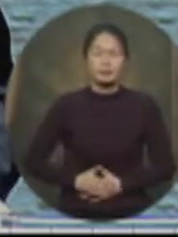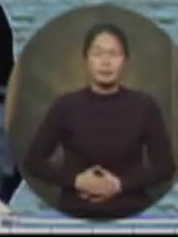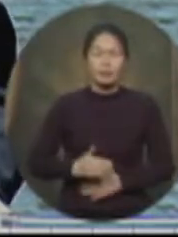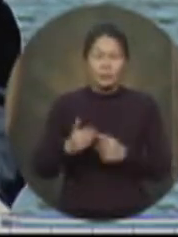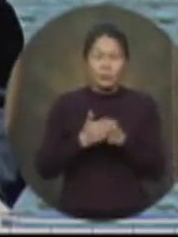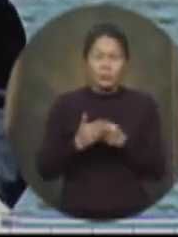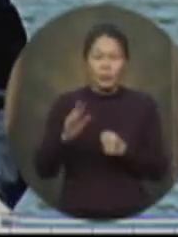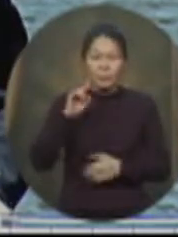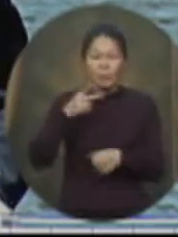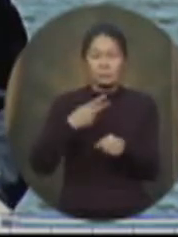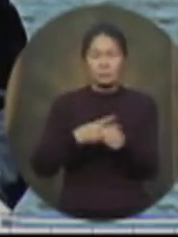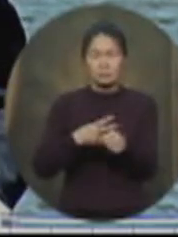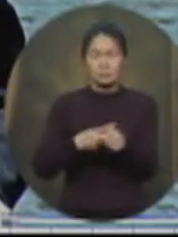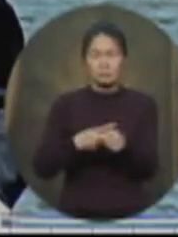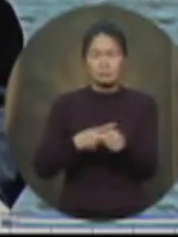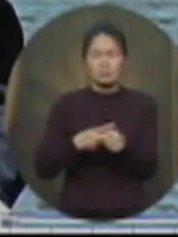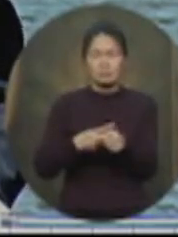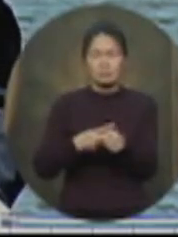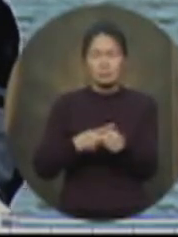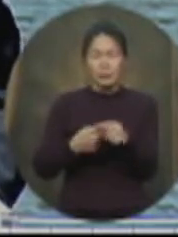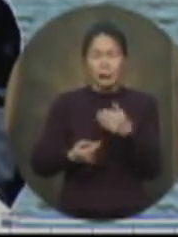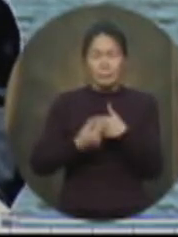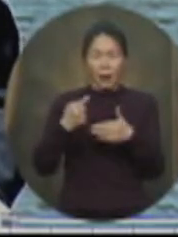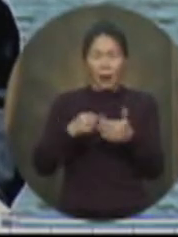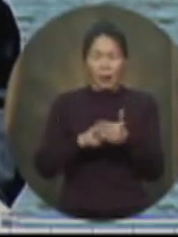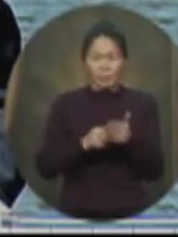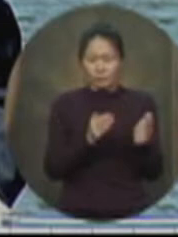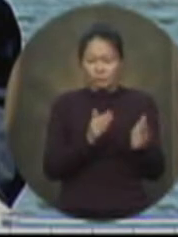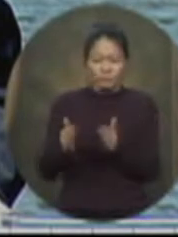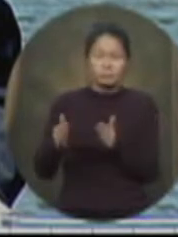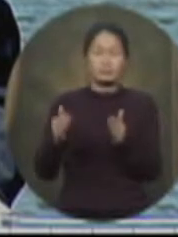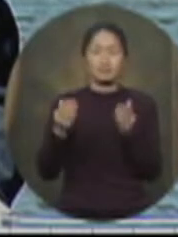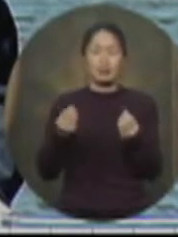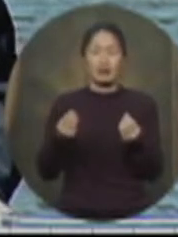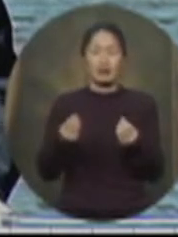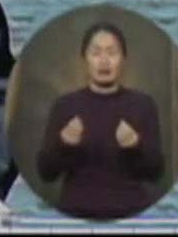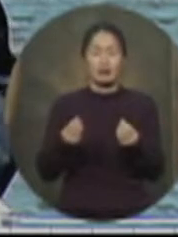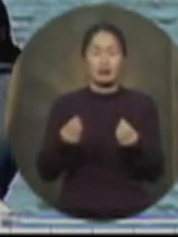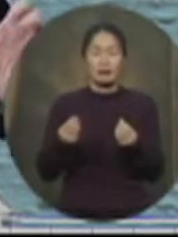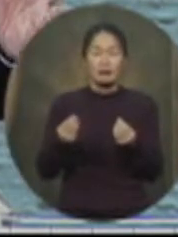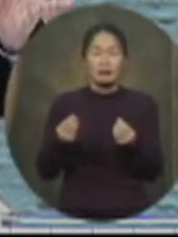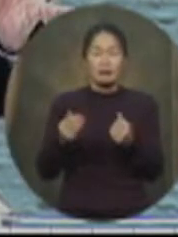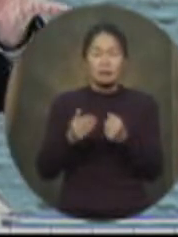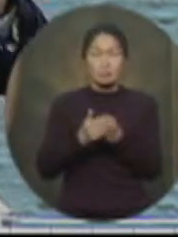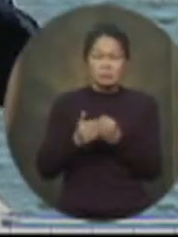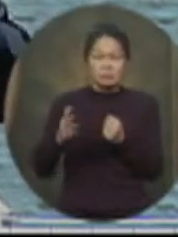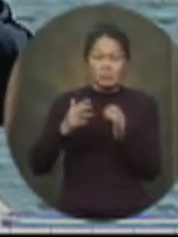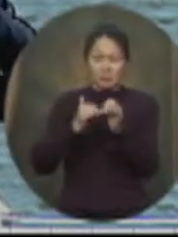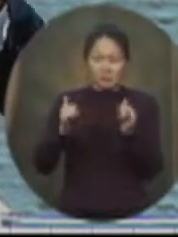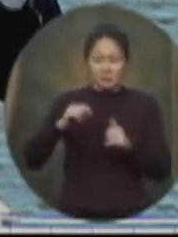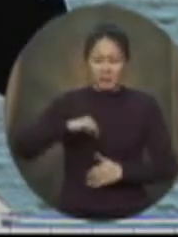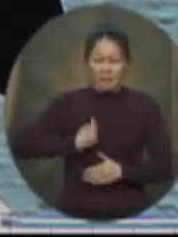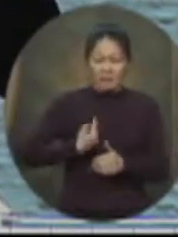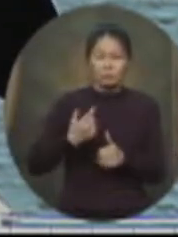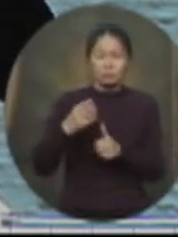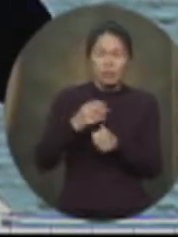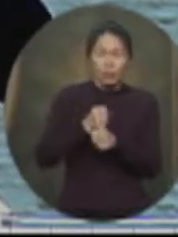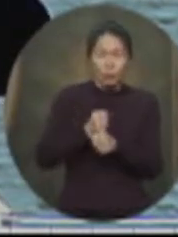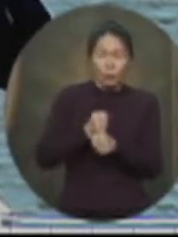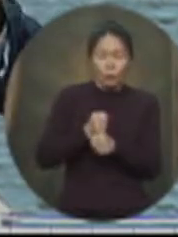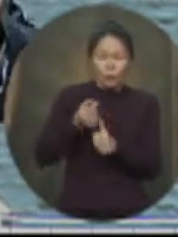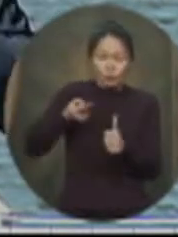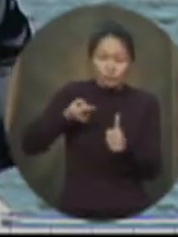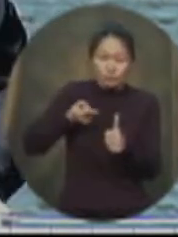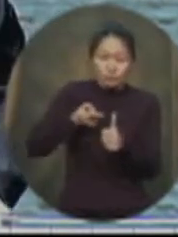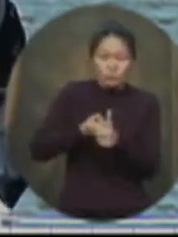그러면 사도 바울은 마음 준비를 하고 있었습니다 그래서 사람들이 자기를 붙잡고 죽이려고